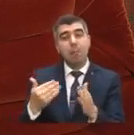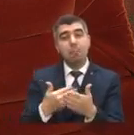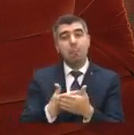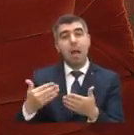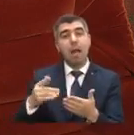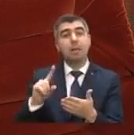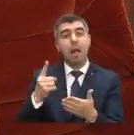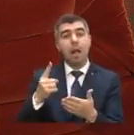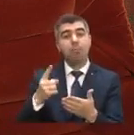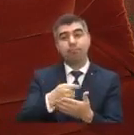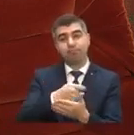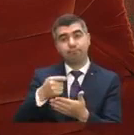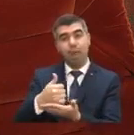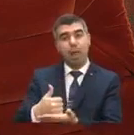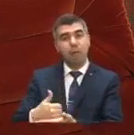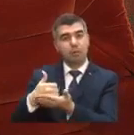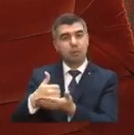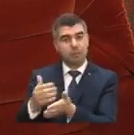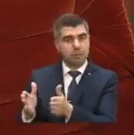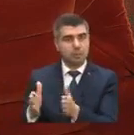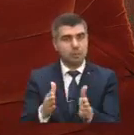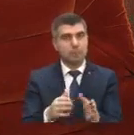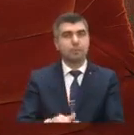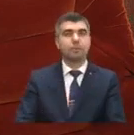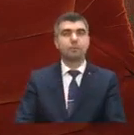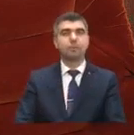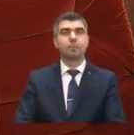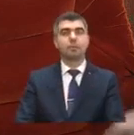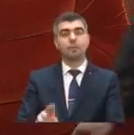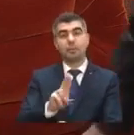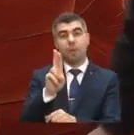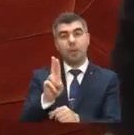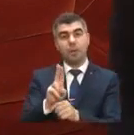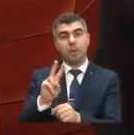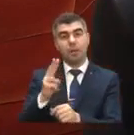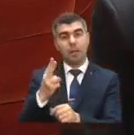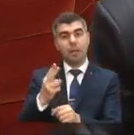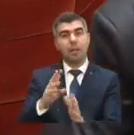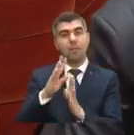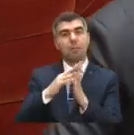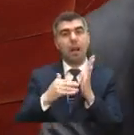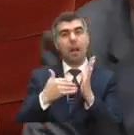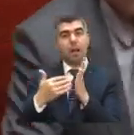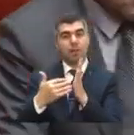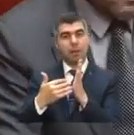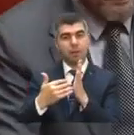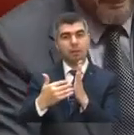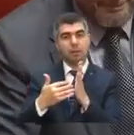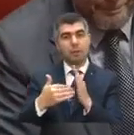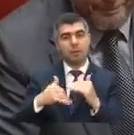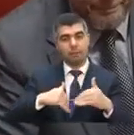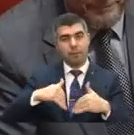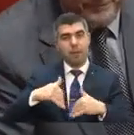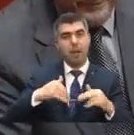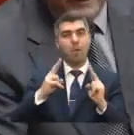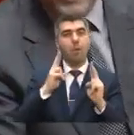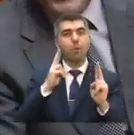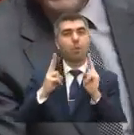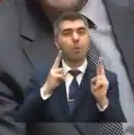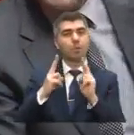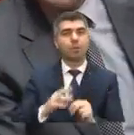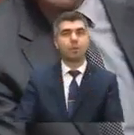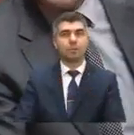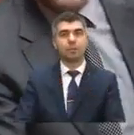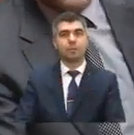شكرا السيد الوزير. نمر إلى السؤال الثاني عن برنامج طرق السيارة للسيدات والسادة النواب المحترمين عن